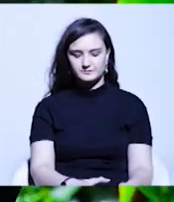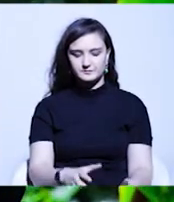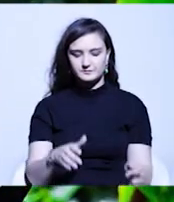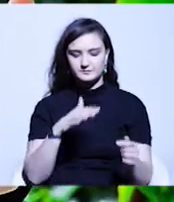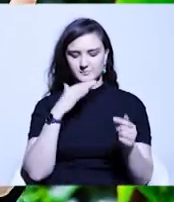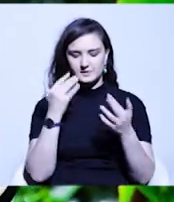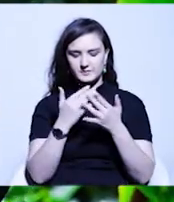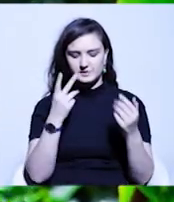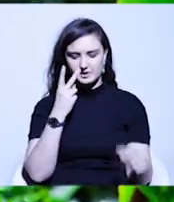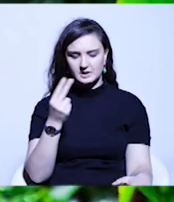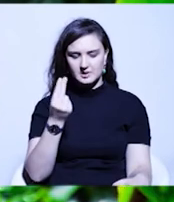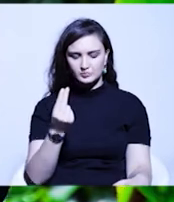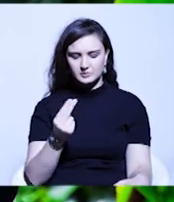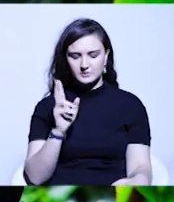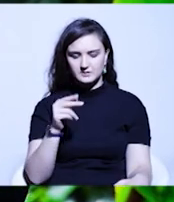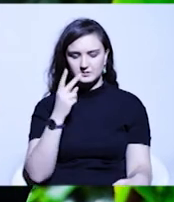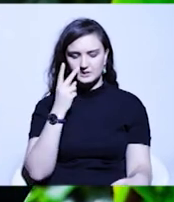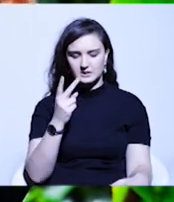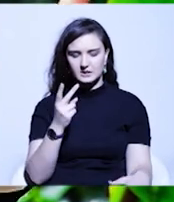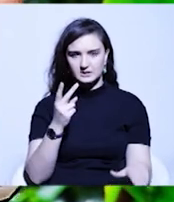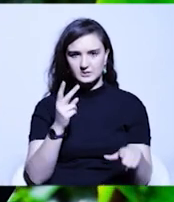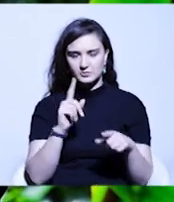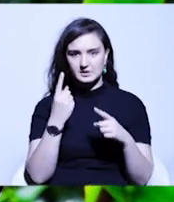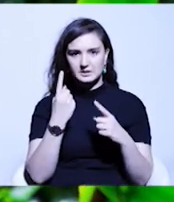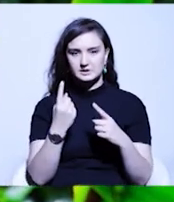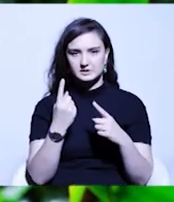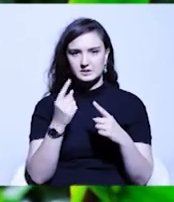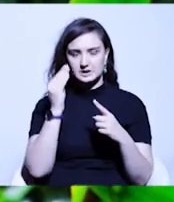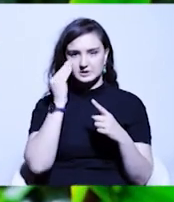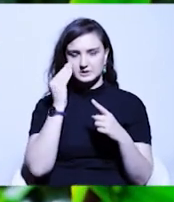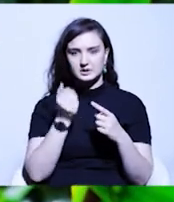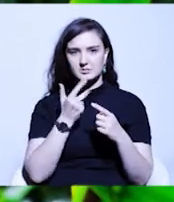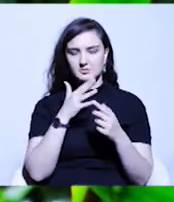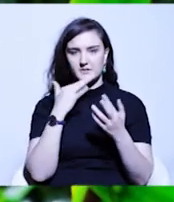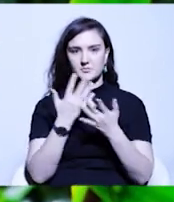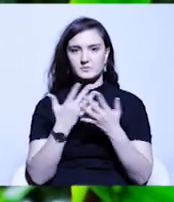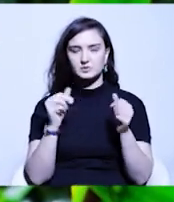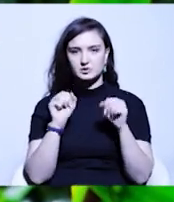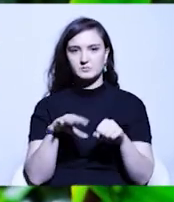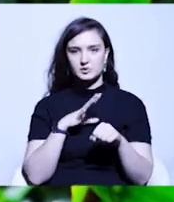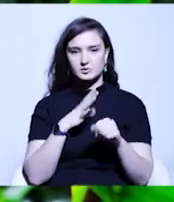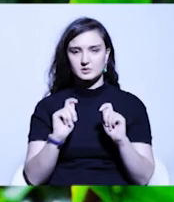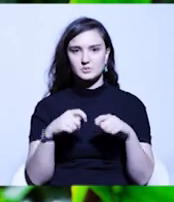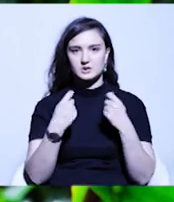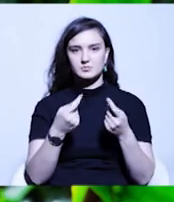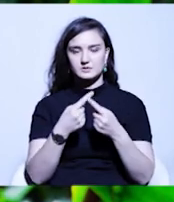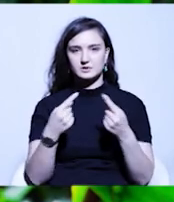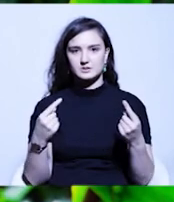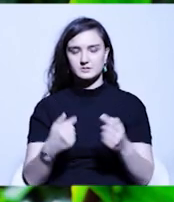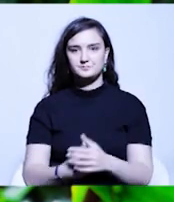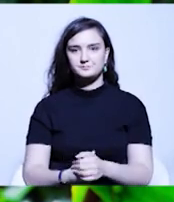ნიმუშს, სხვადასხვა სტილის ნამუშევარს და ვნახეთ, რომ ერთი იდეა და აზრი რამდენად მრავალფეროვნად შეიძლება იყოს გადმოცემული